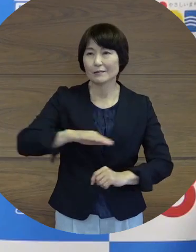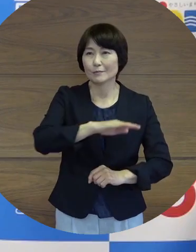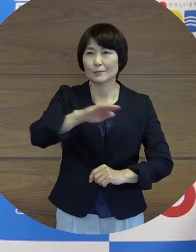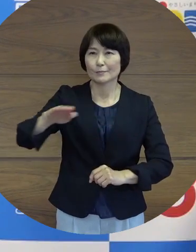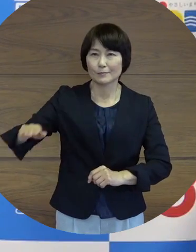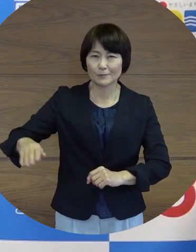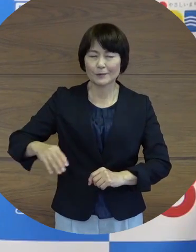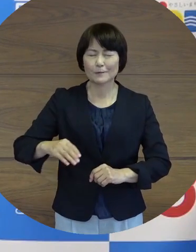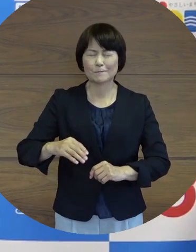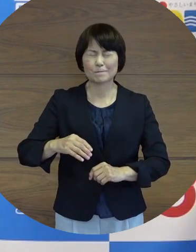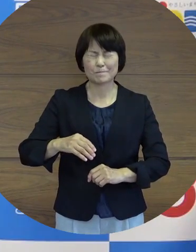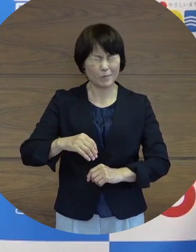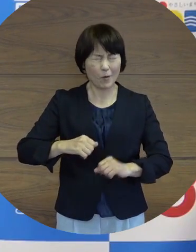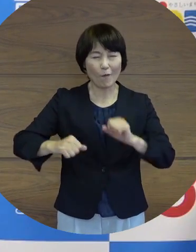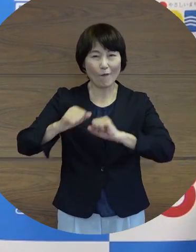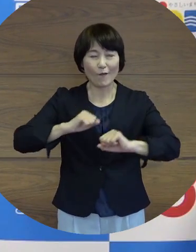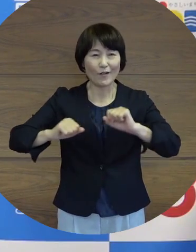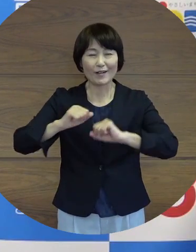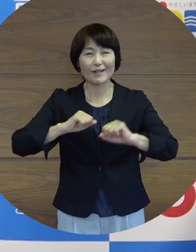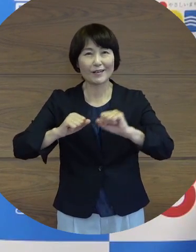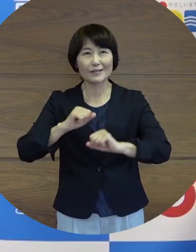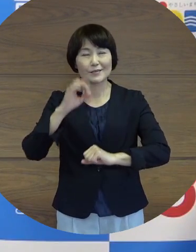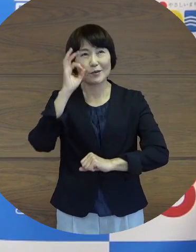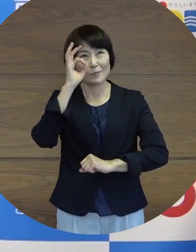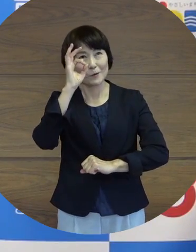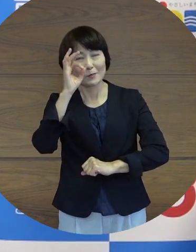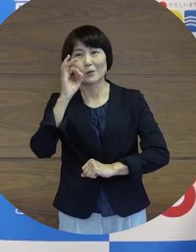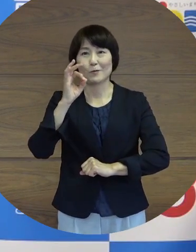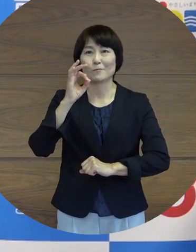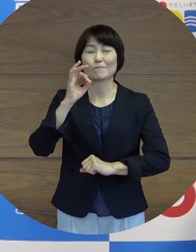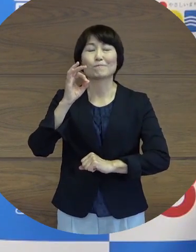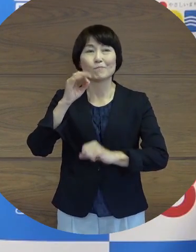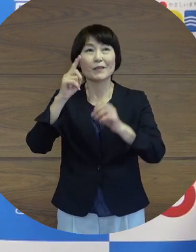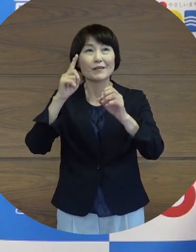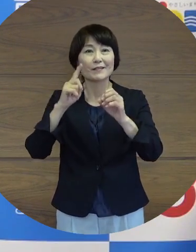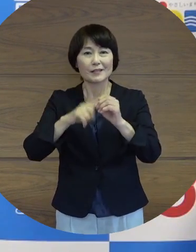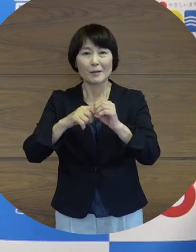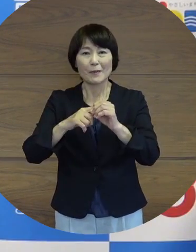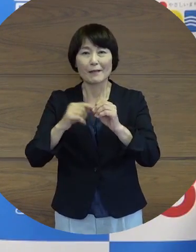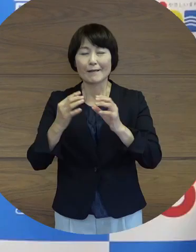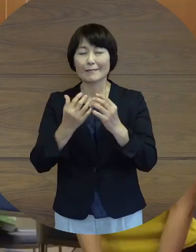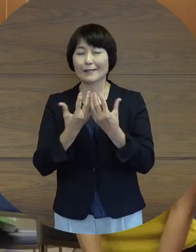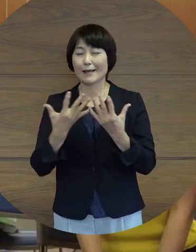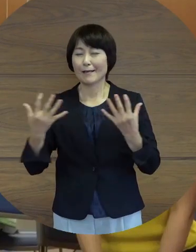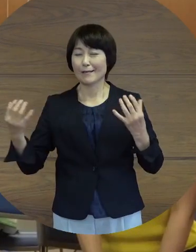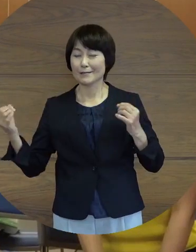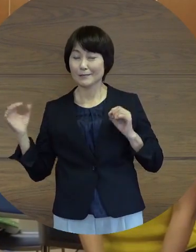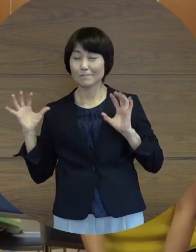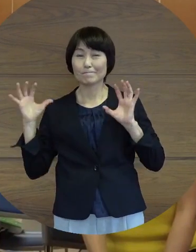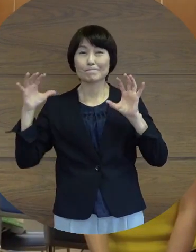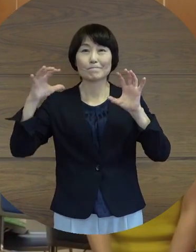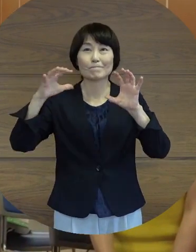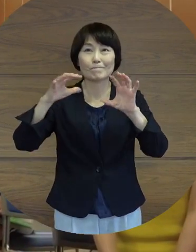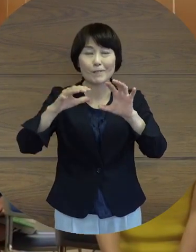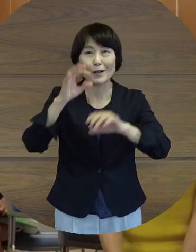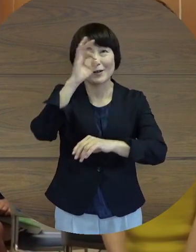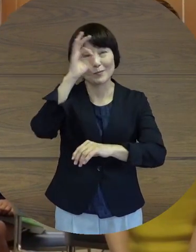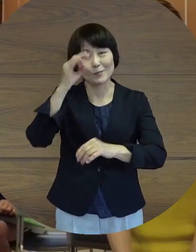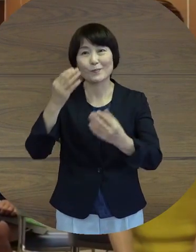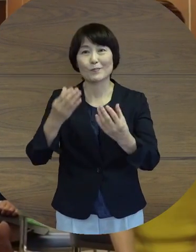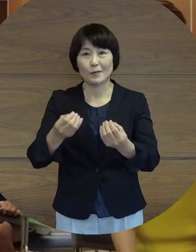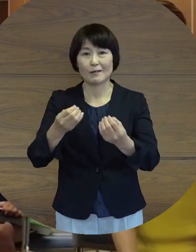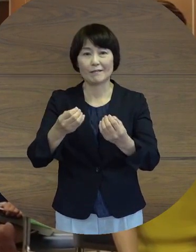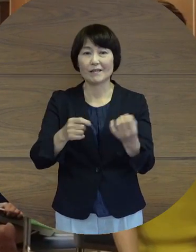活躍を見ようと多くの皆さんが会場に足を運んでくださいました。長谷川さんが所属してい